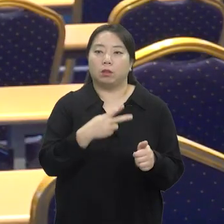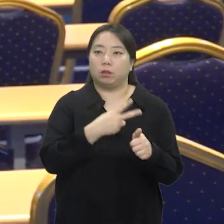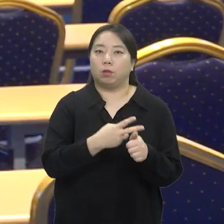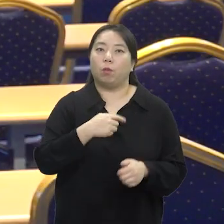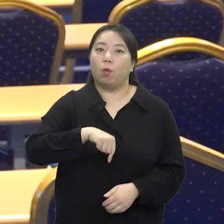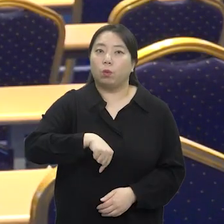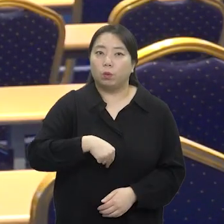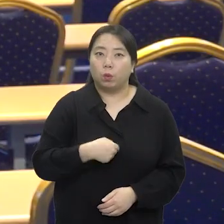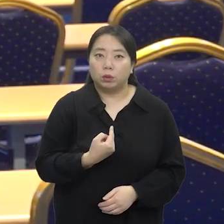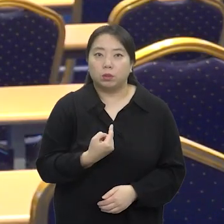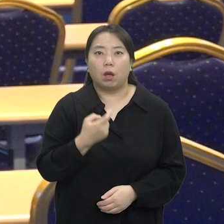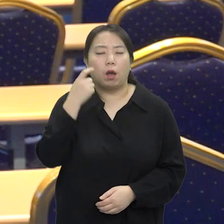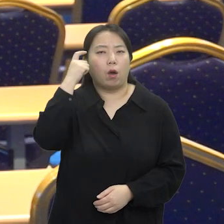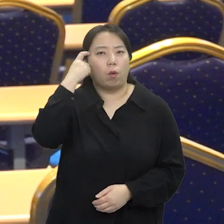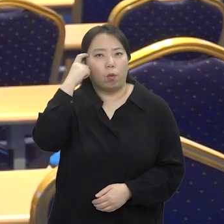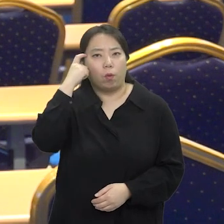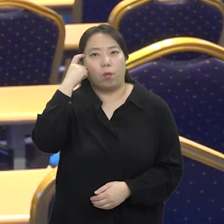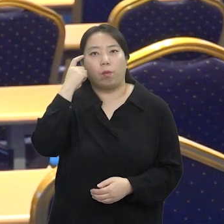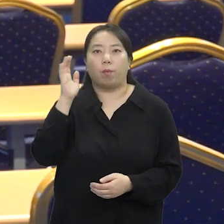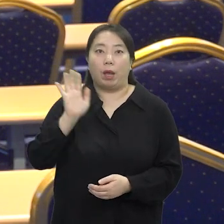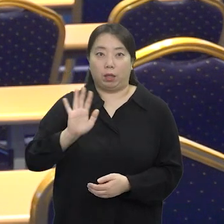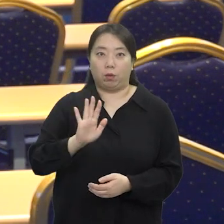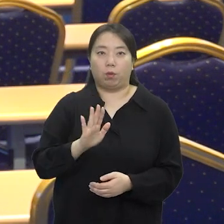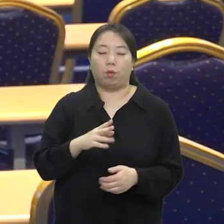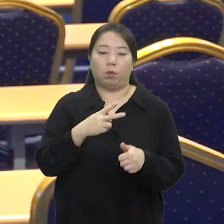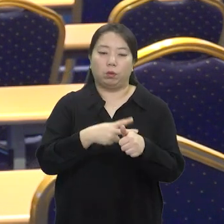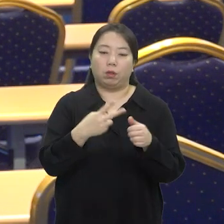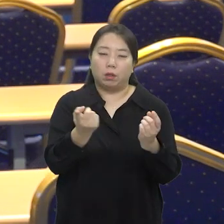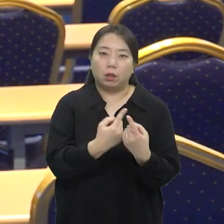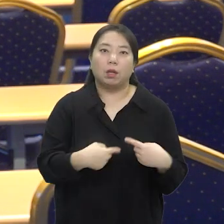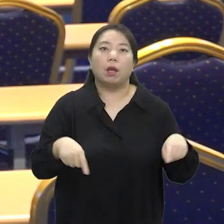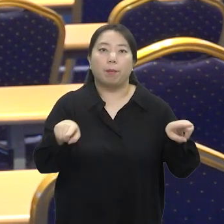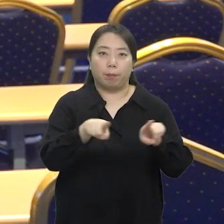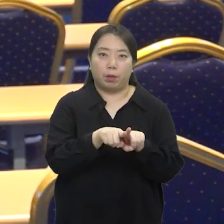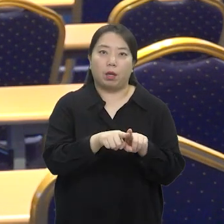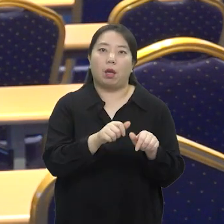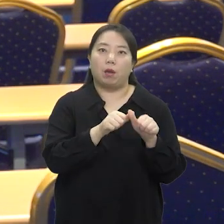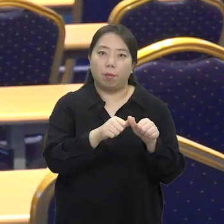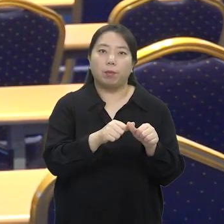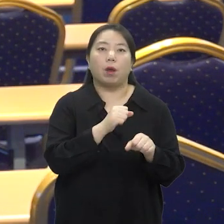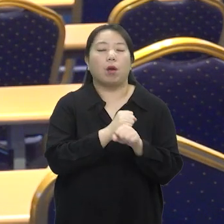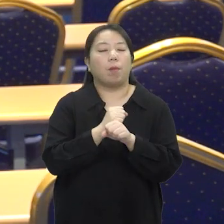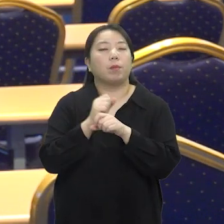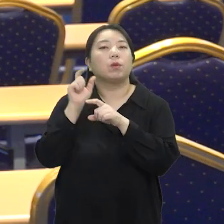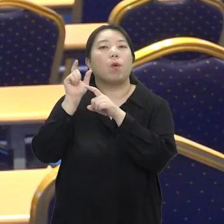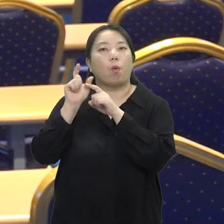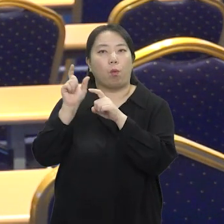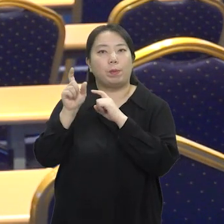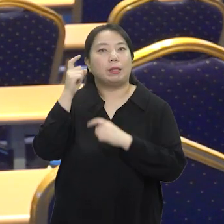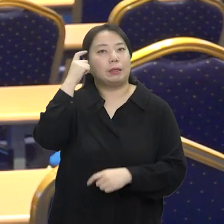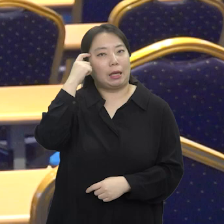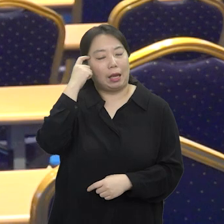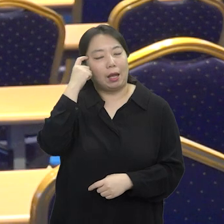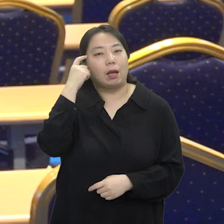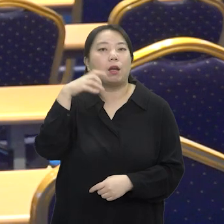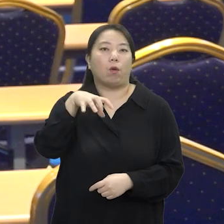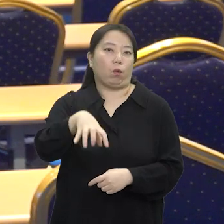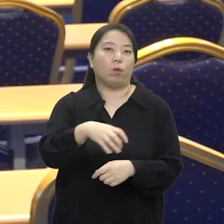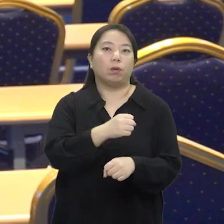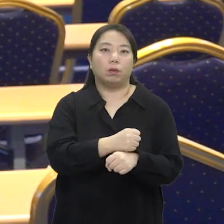선생님들이 혼자 고민하는 게 아니라 교사들과 함께 연대하고 협력하면서 고민하는 그런 자리로 이 행사가